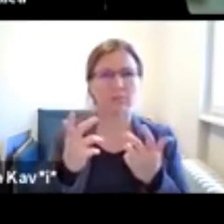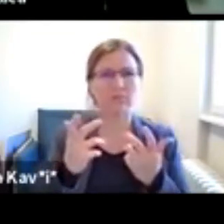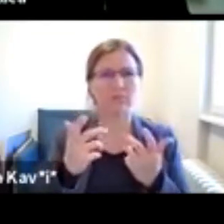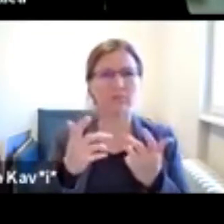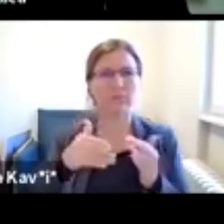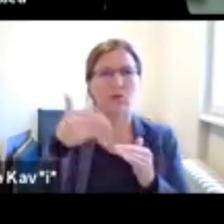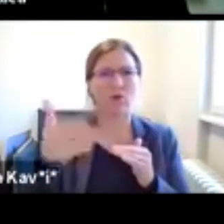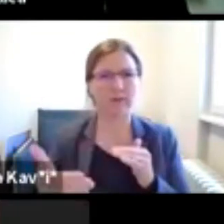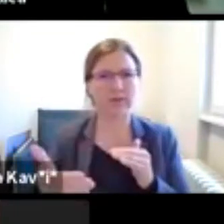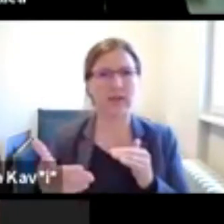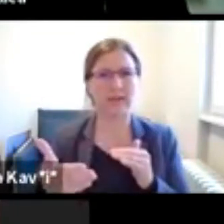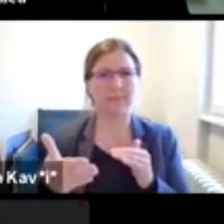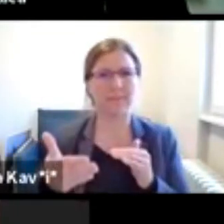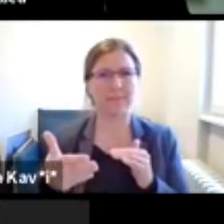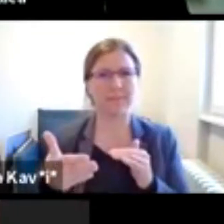zatim